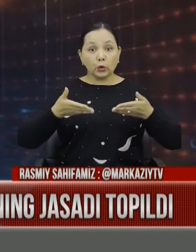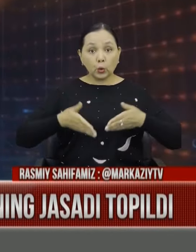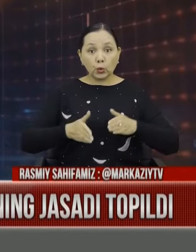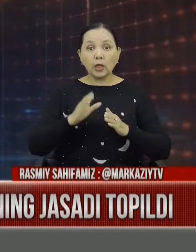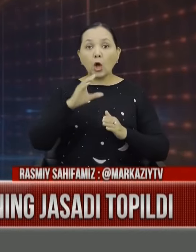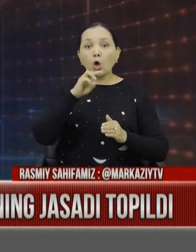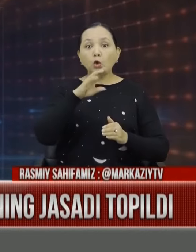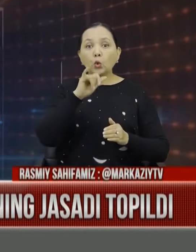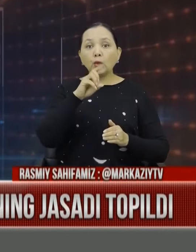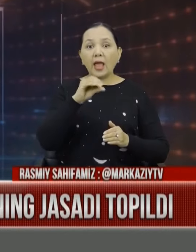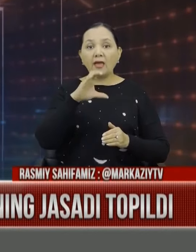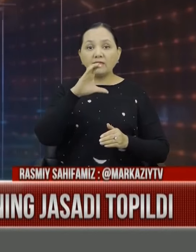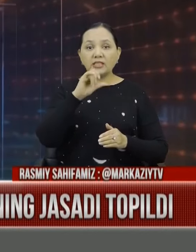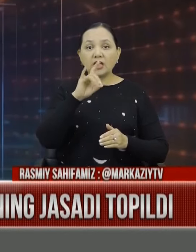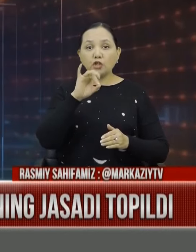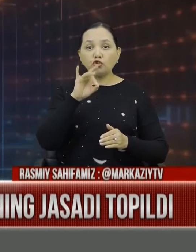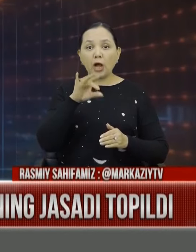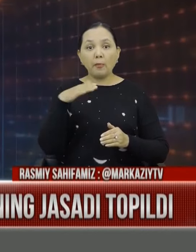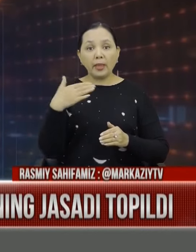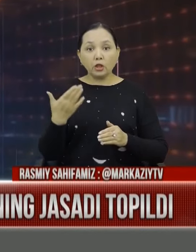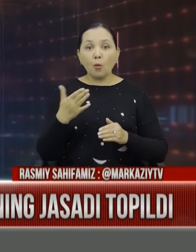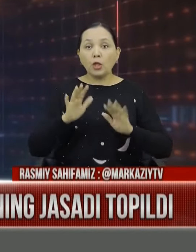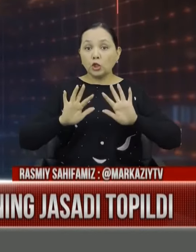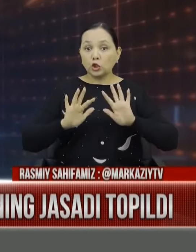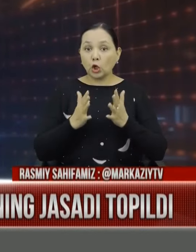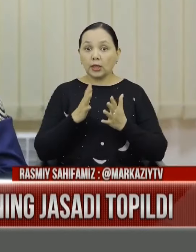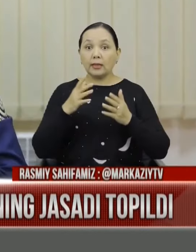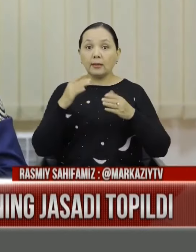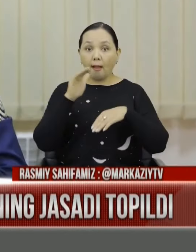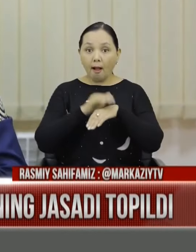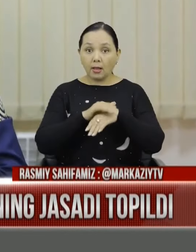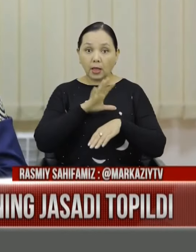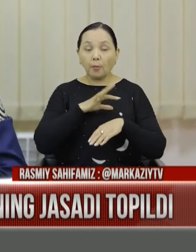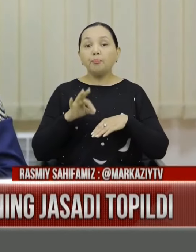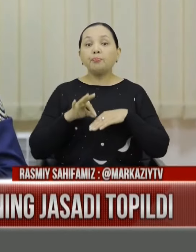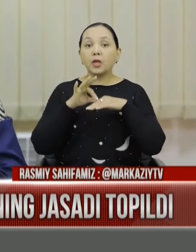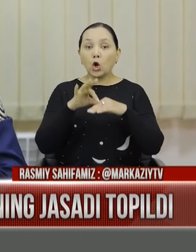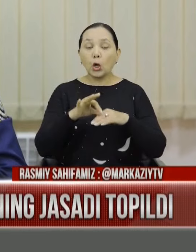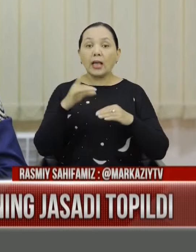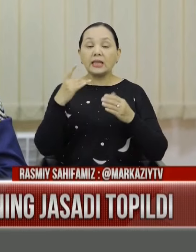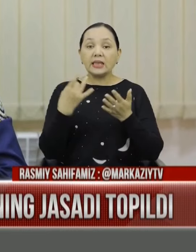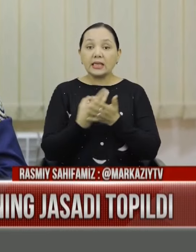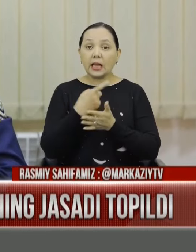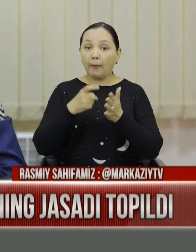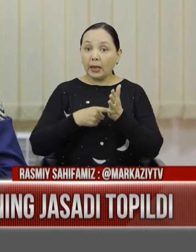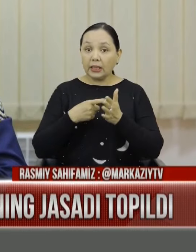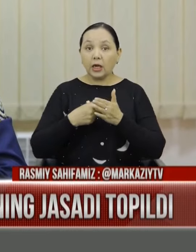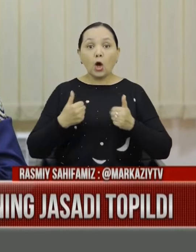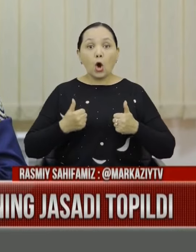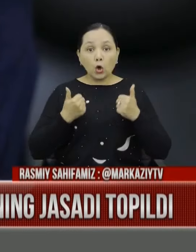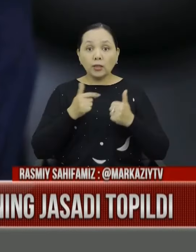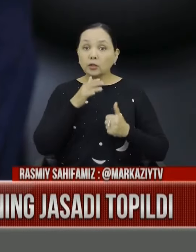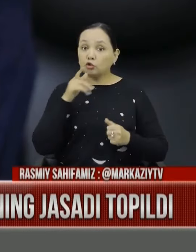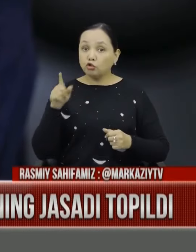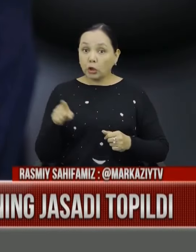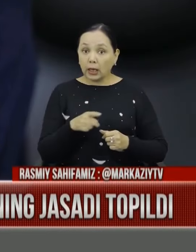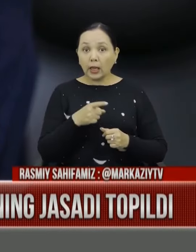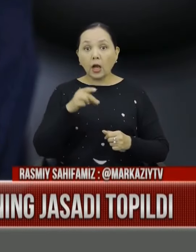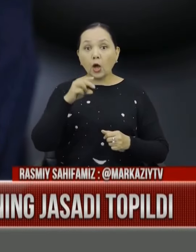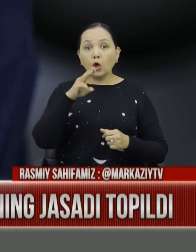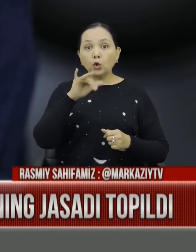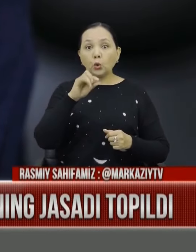To'xtayev Sanjarbek tomonidan sodir etilganligi aniqlangan. Olib borilgan dastlabki tergov harakatlari jarayonida